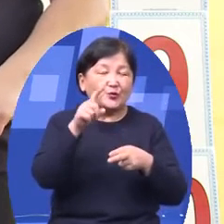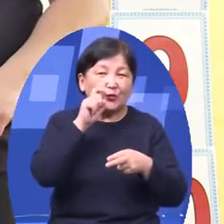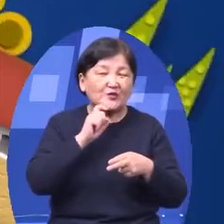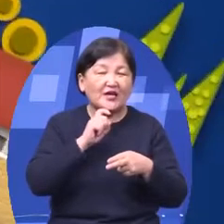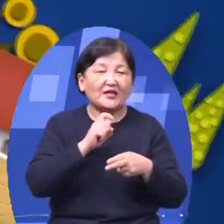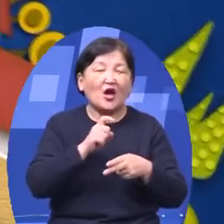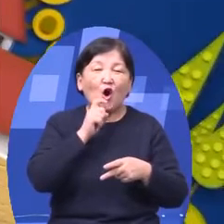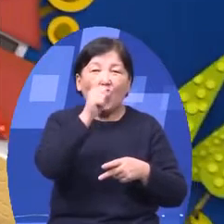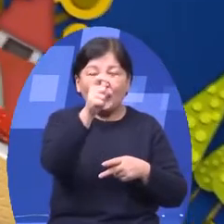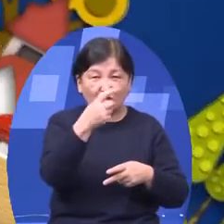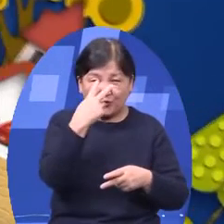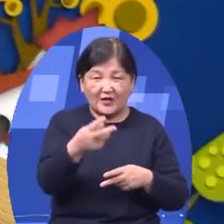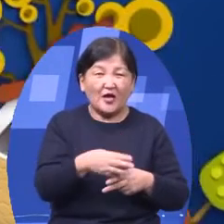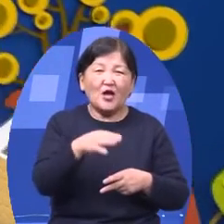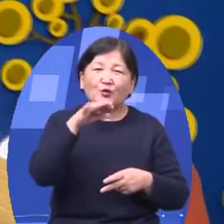тэхүү хүмүүдээ.